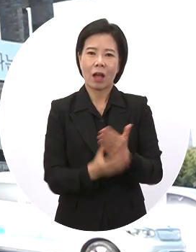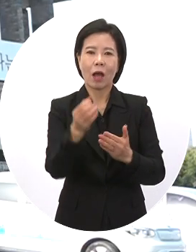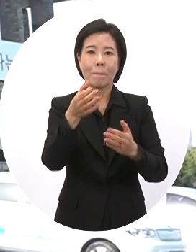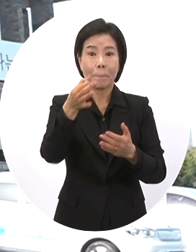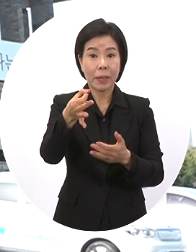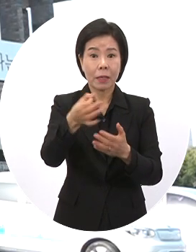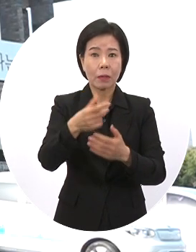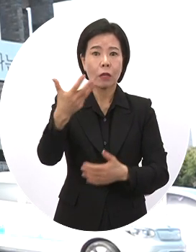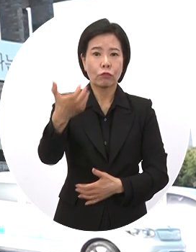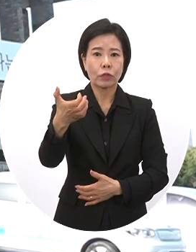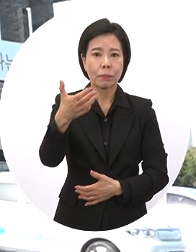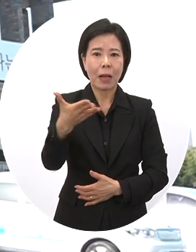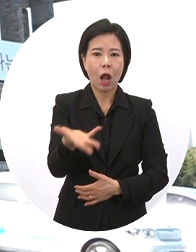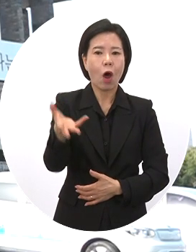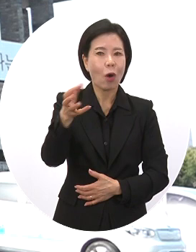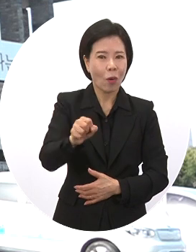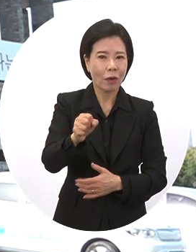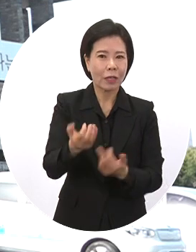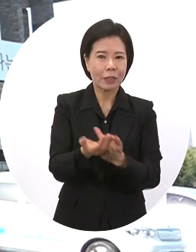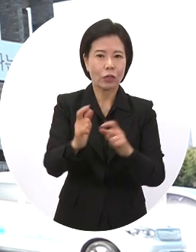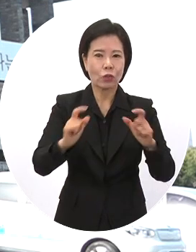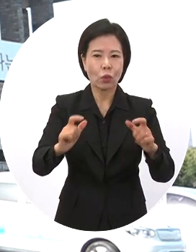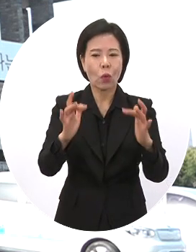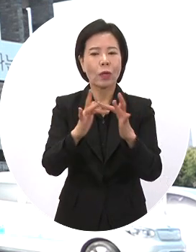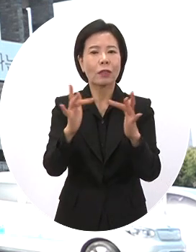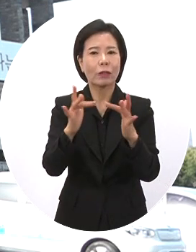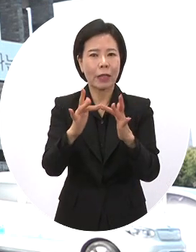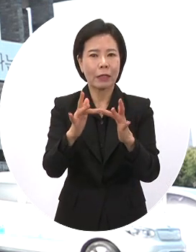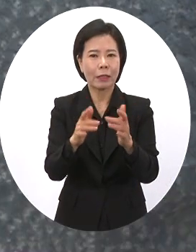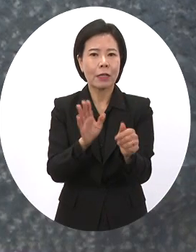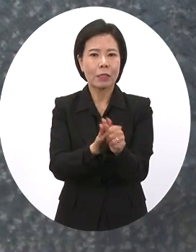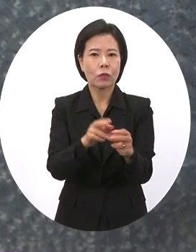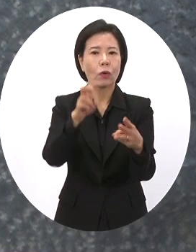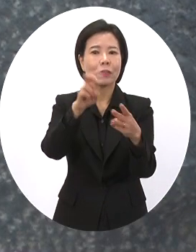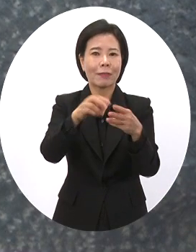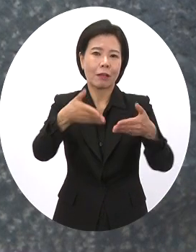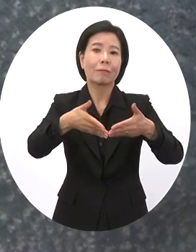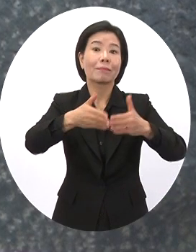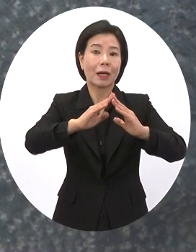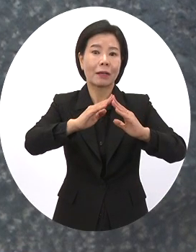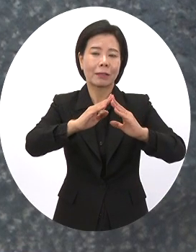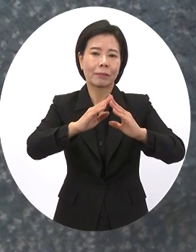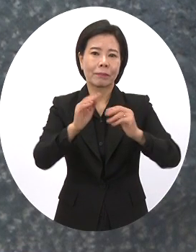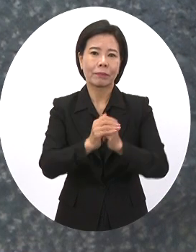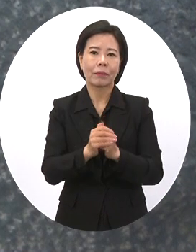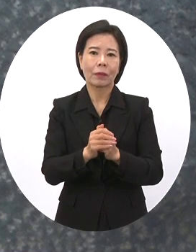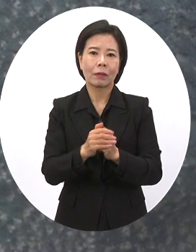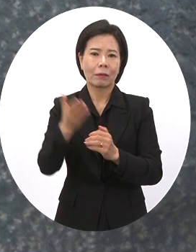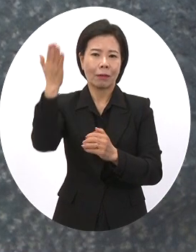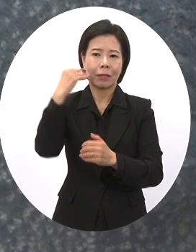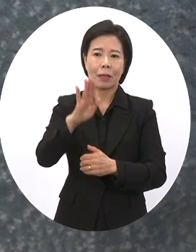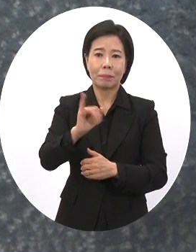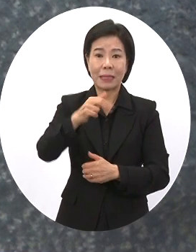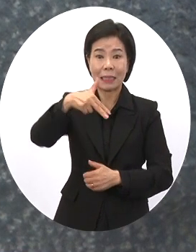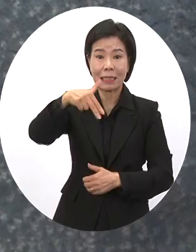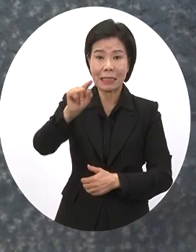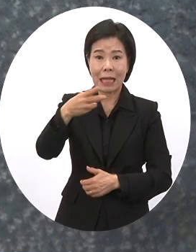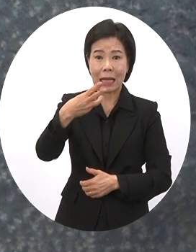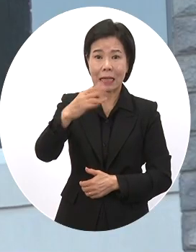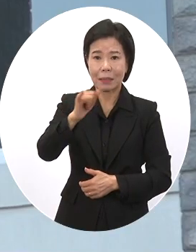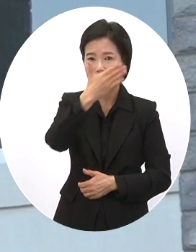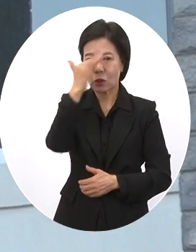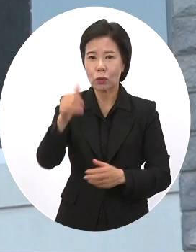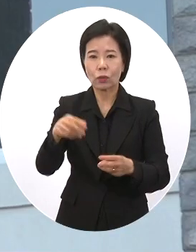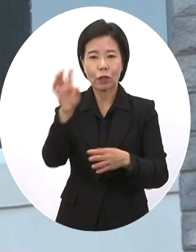총 사업비 98억 원 규모의 제주 콘텐츠 기업 지원센터를 건립합니다. 옛 비자림 청소년